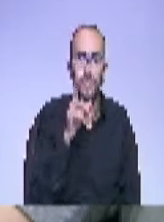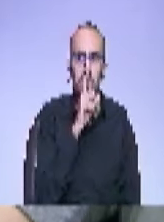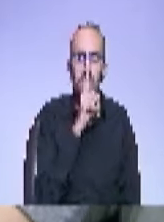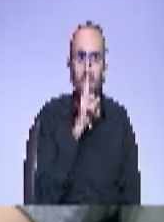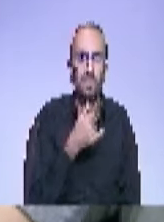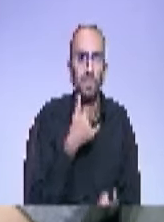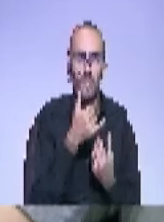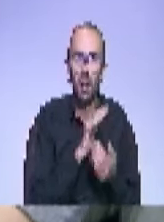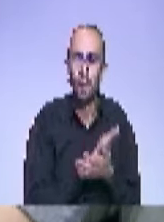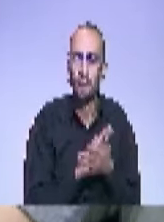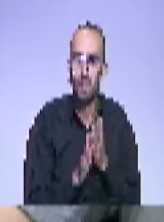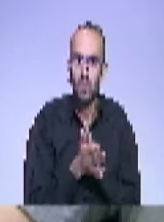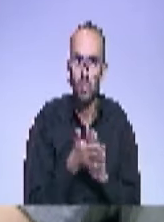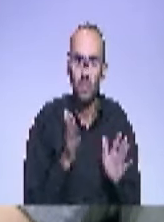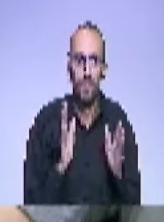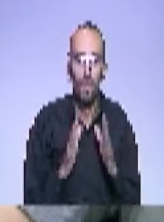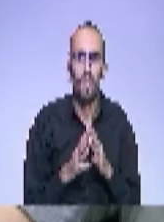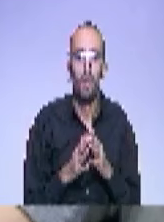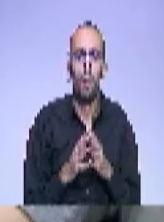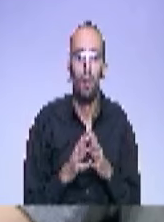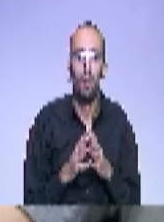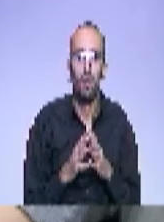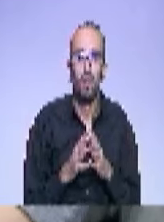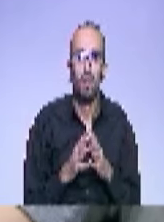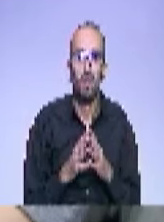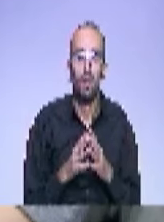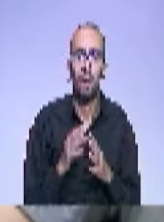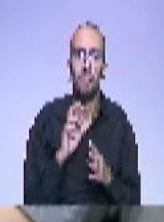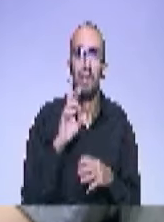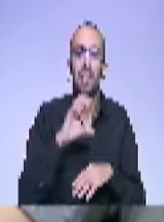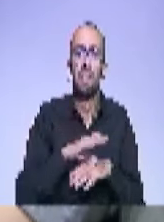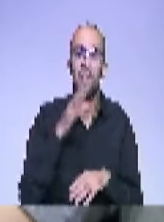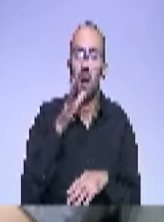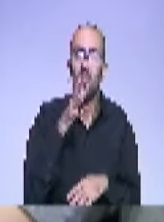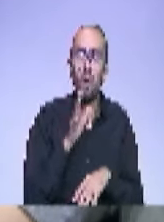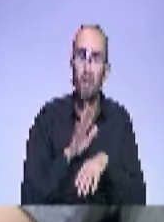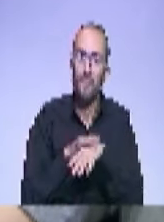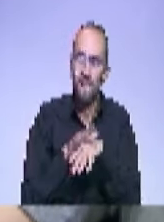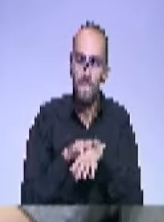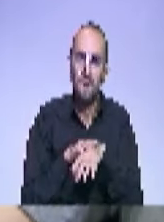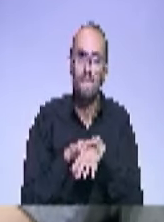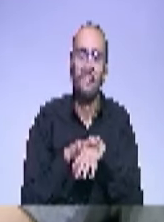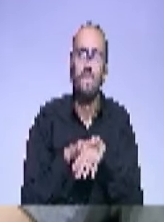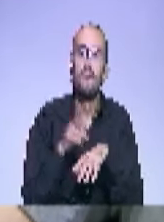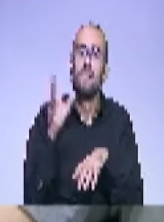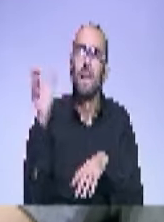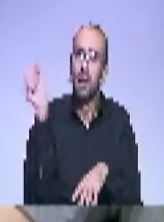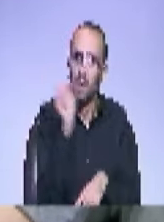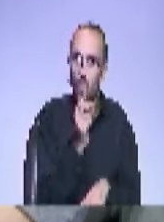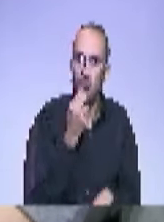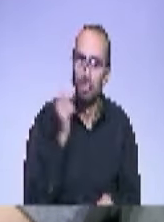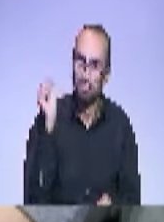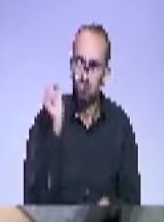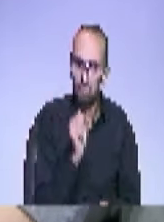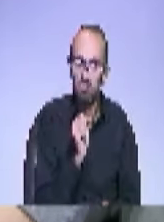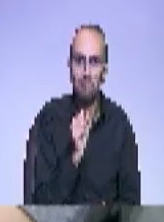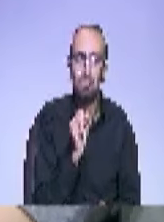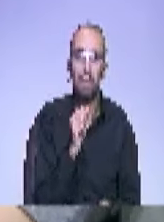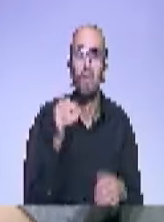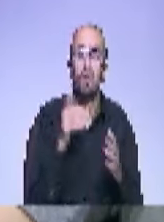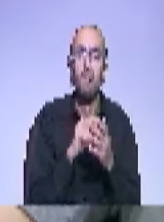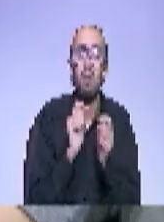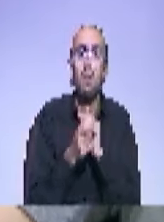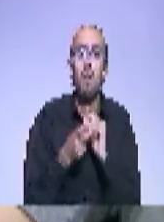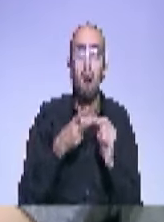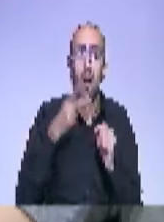عليه، ومنعت ان انا اكلم مامتي فعلا. رحت الكنيسه اشتكيت لابونا، راح جابه. بالعكس،